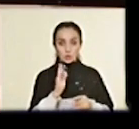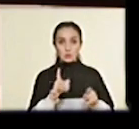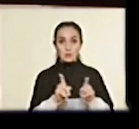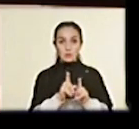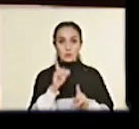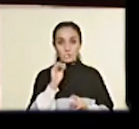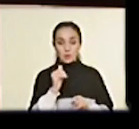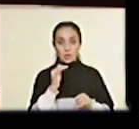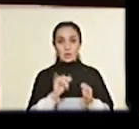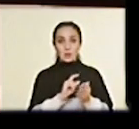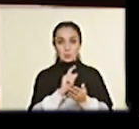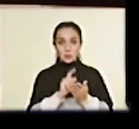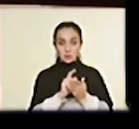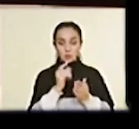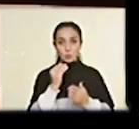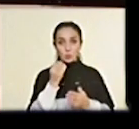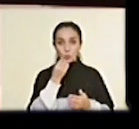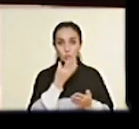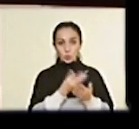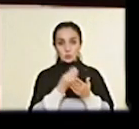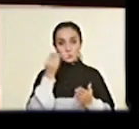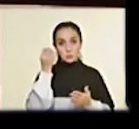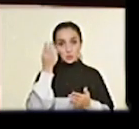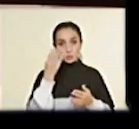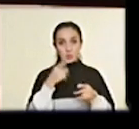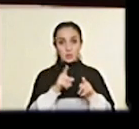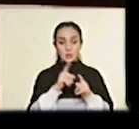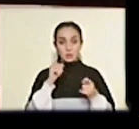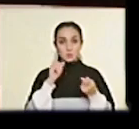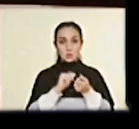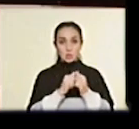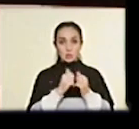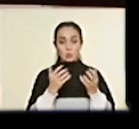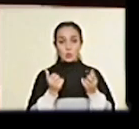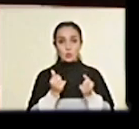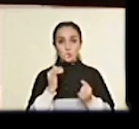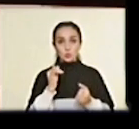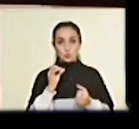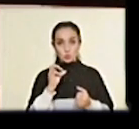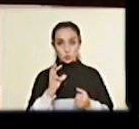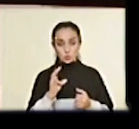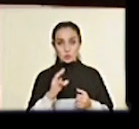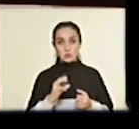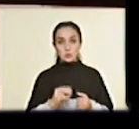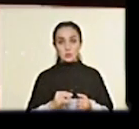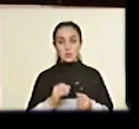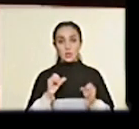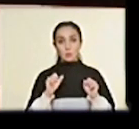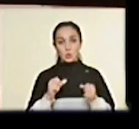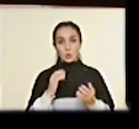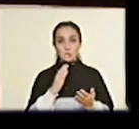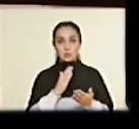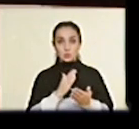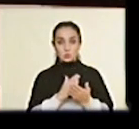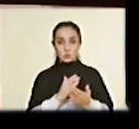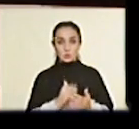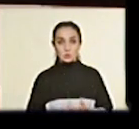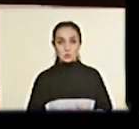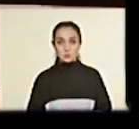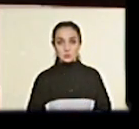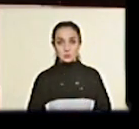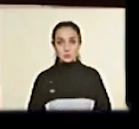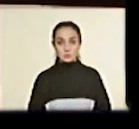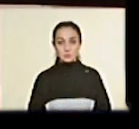va albatta bilimlaringizni mustahkamlab olishingiz uchun, demak, imkoniyat tug'diradi.